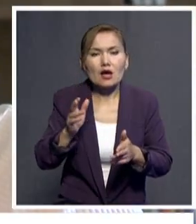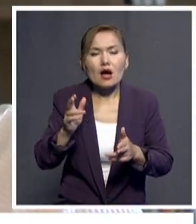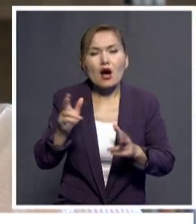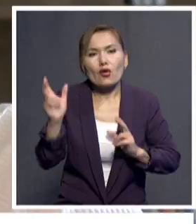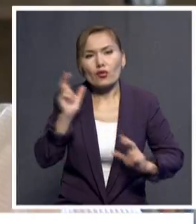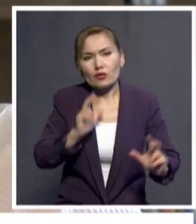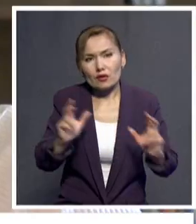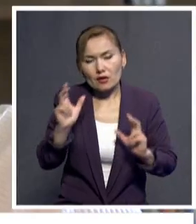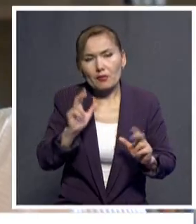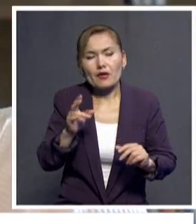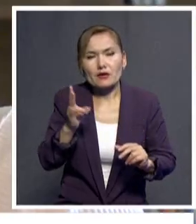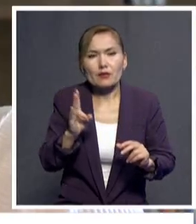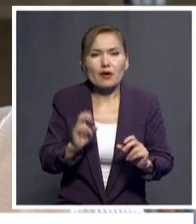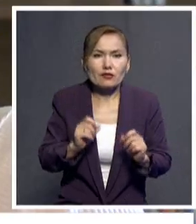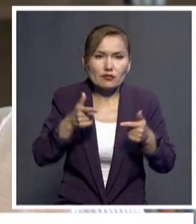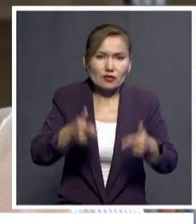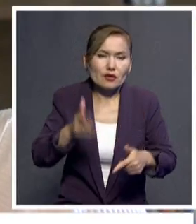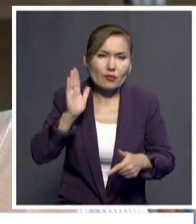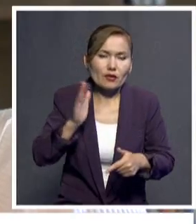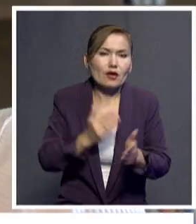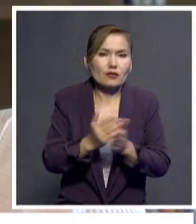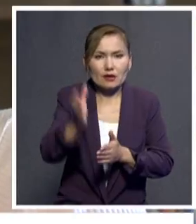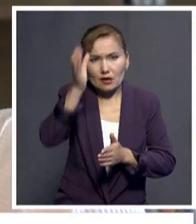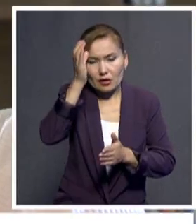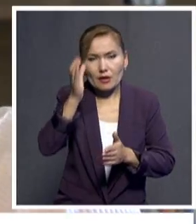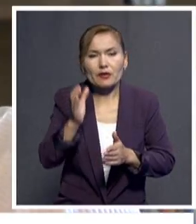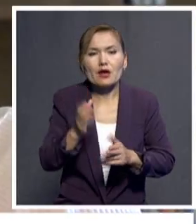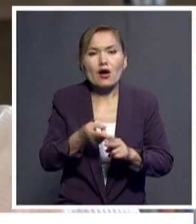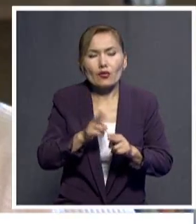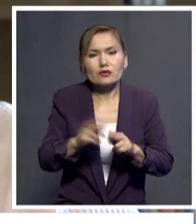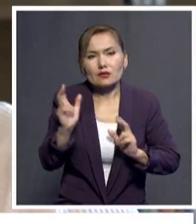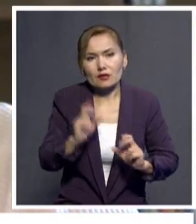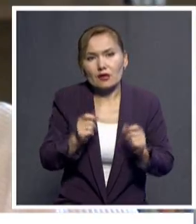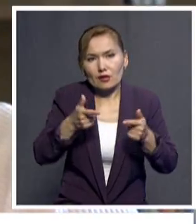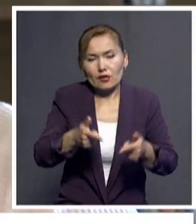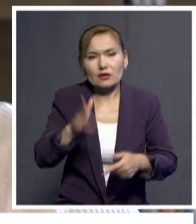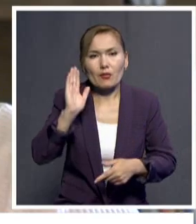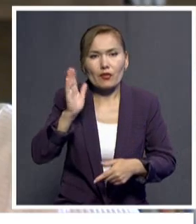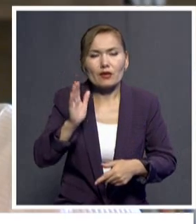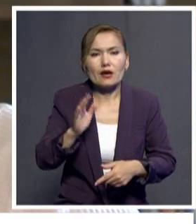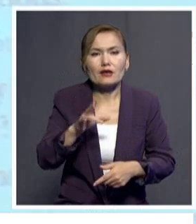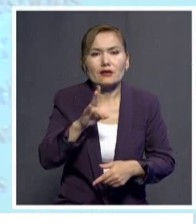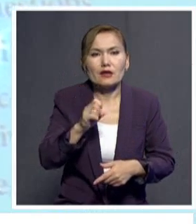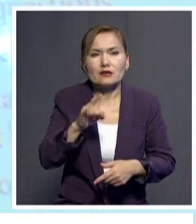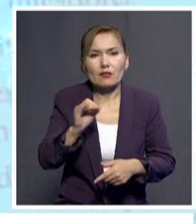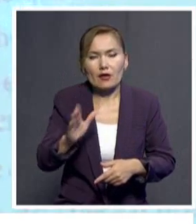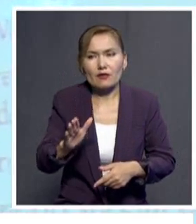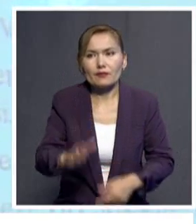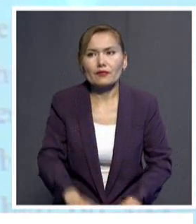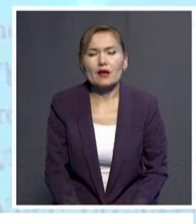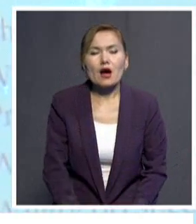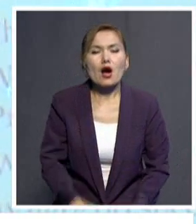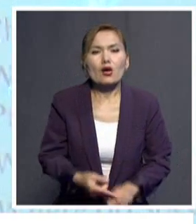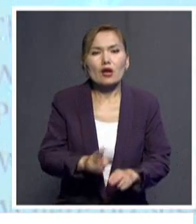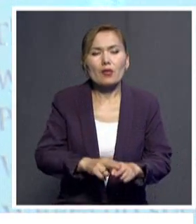Магистратураны мүмкін сол жақта оқимын деген өзіме бір арман қойып отырмын. Сүлеймен Демирел